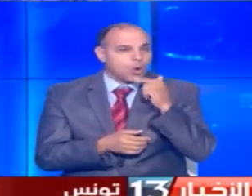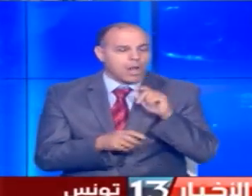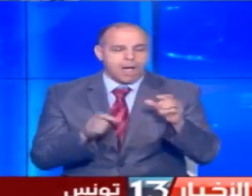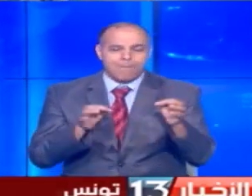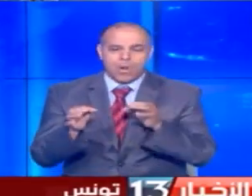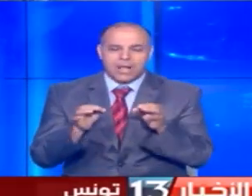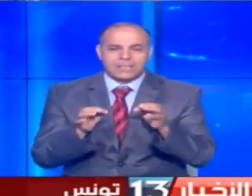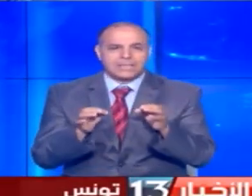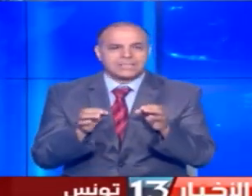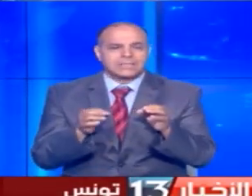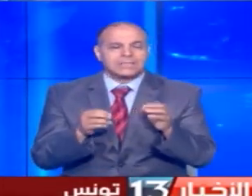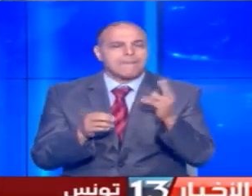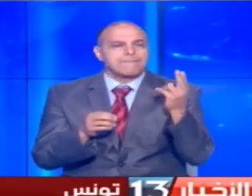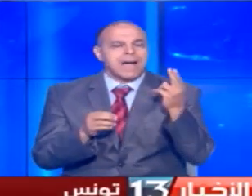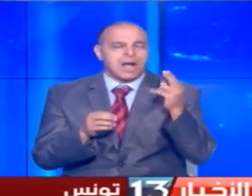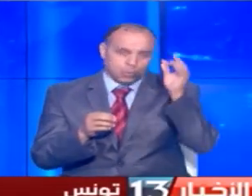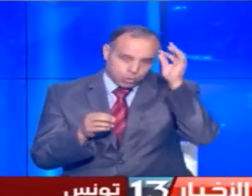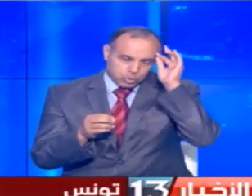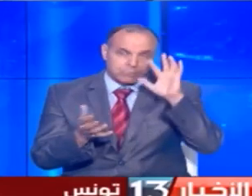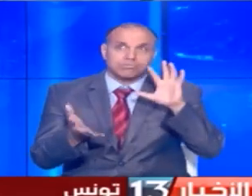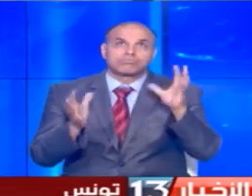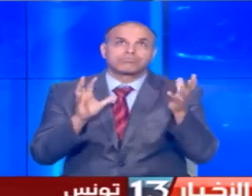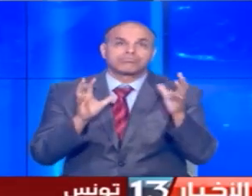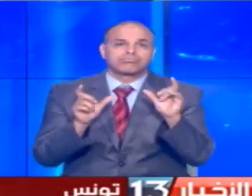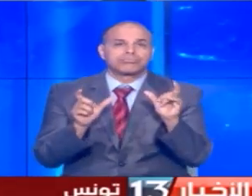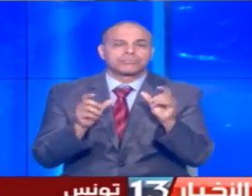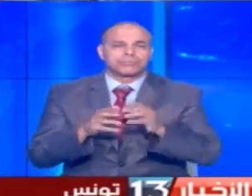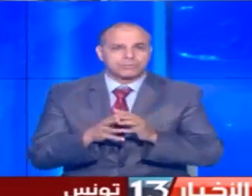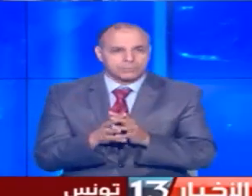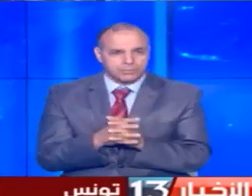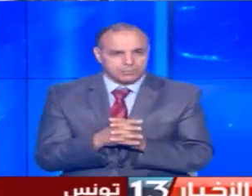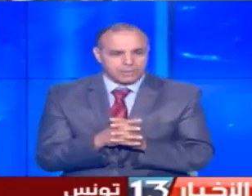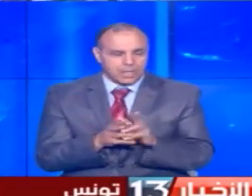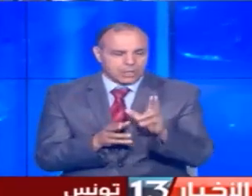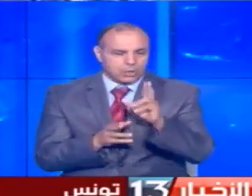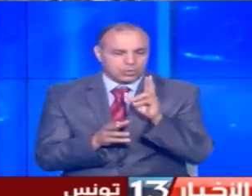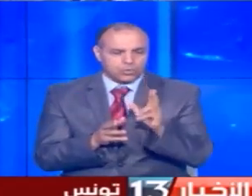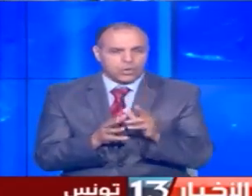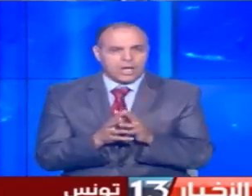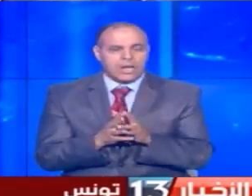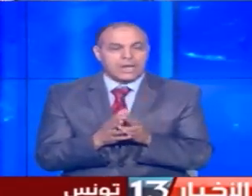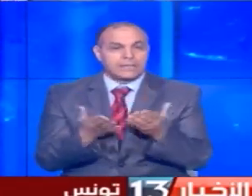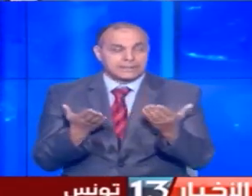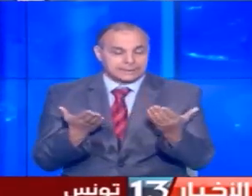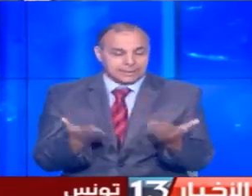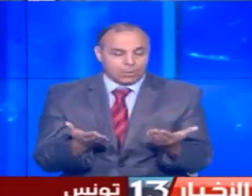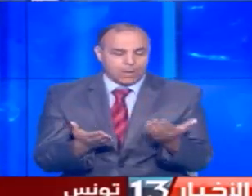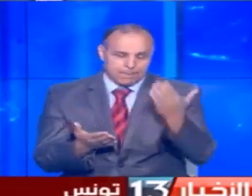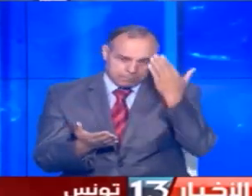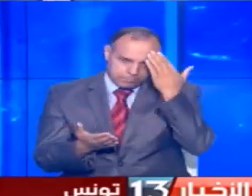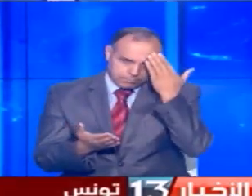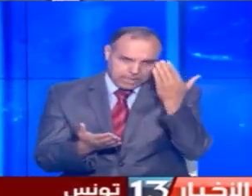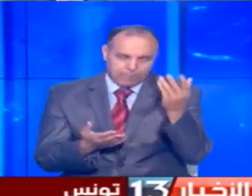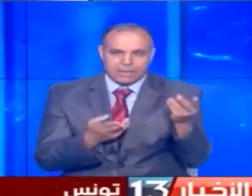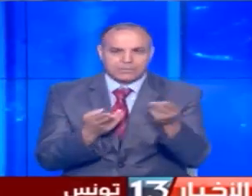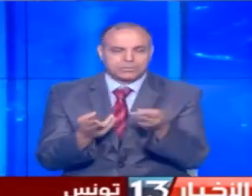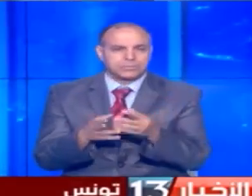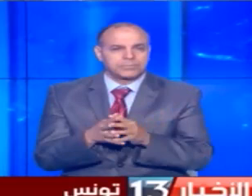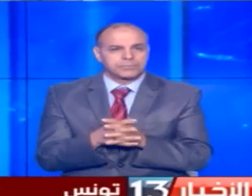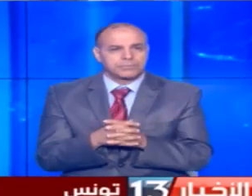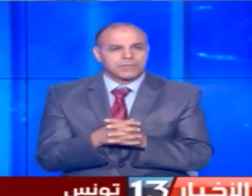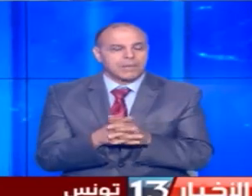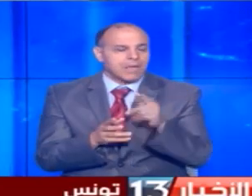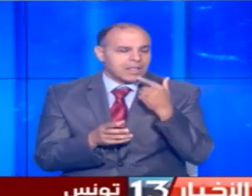مهندس رئيس بالمعهد الوطني للرصد الجوي. سيد عبد الرزاق، بداية مرحبا بكم.